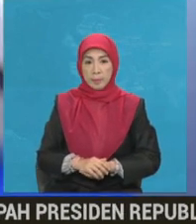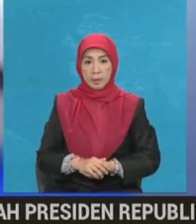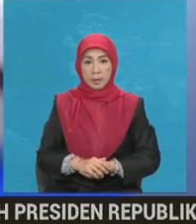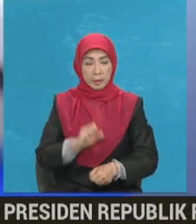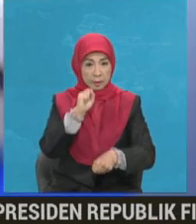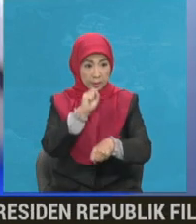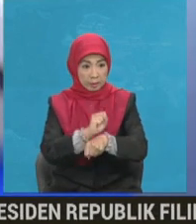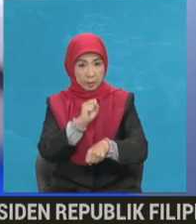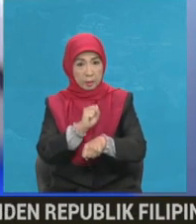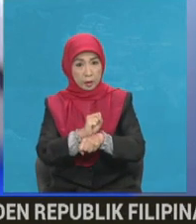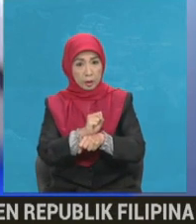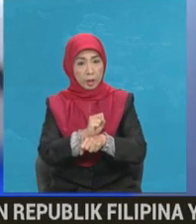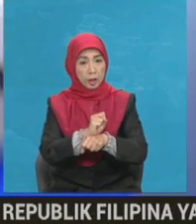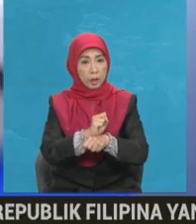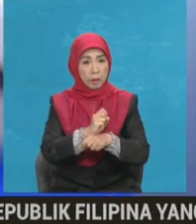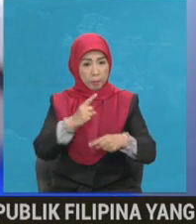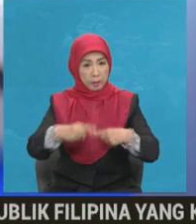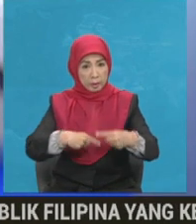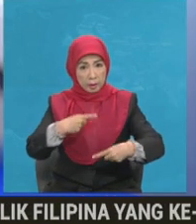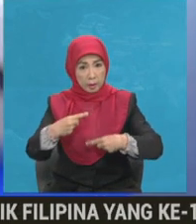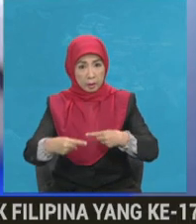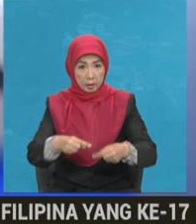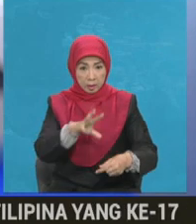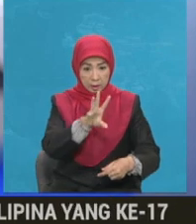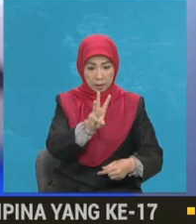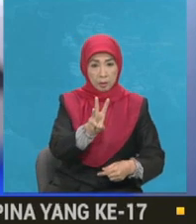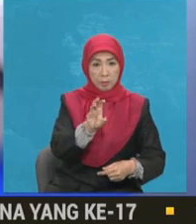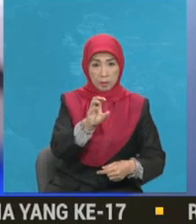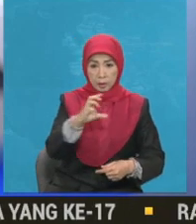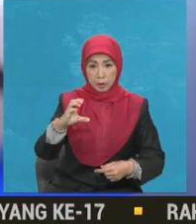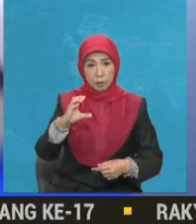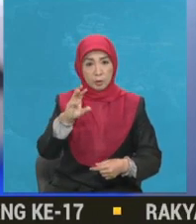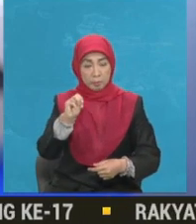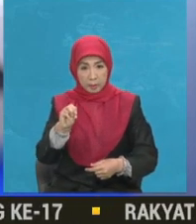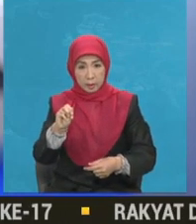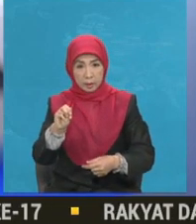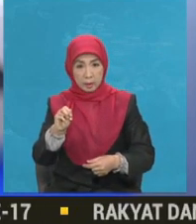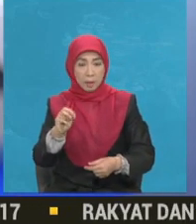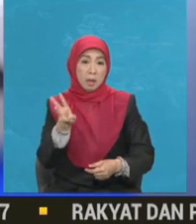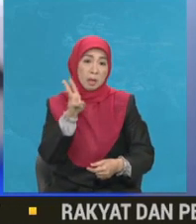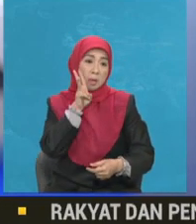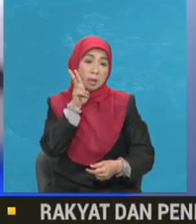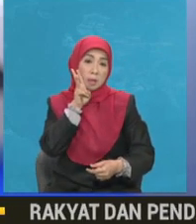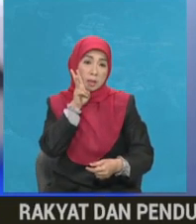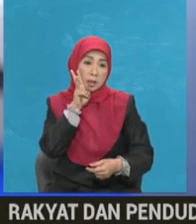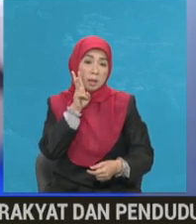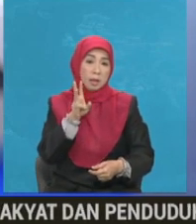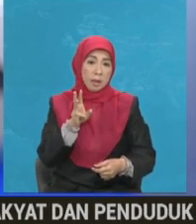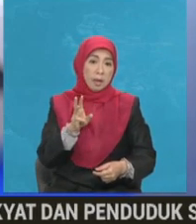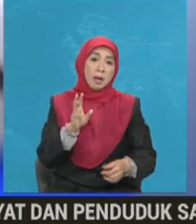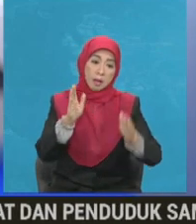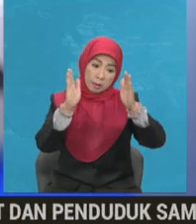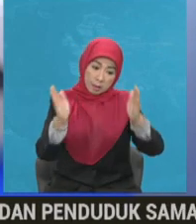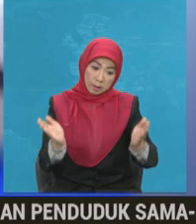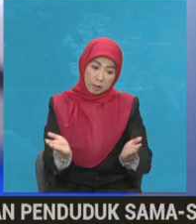Hai kerja-kerja penggantian cecak cepat berukuran 600 ml ke atas PAM air bersih di Loji rawatan air Layung